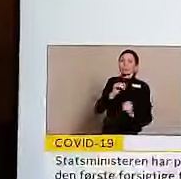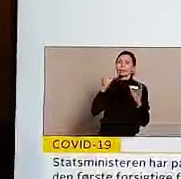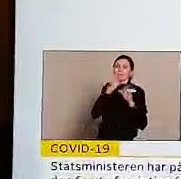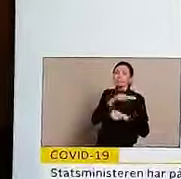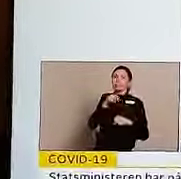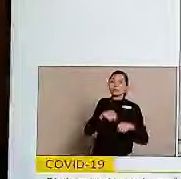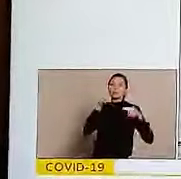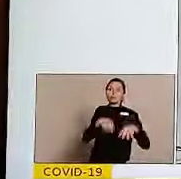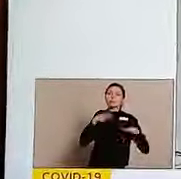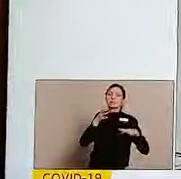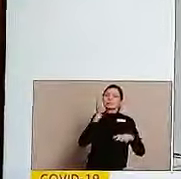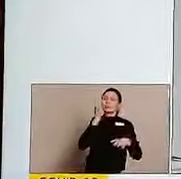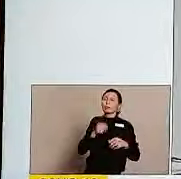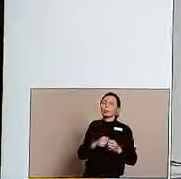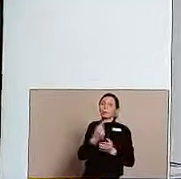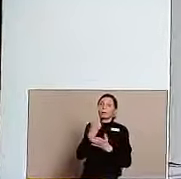توضيح